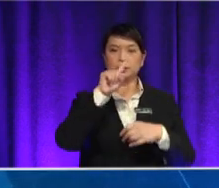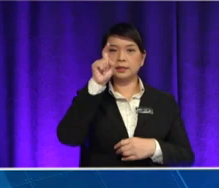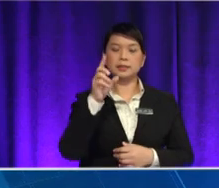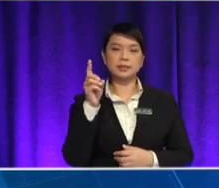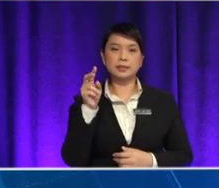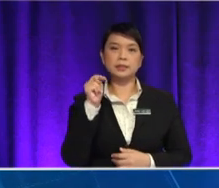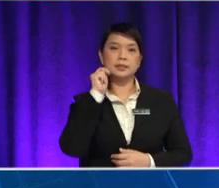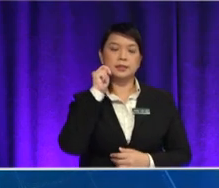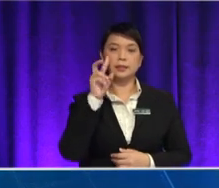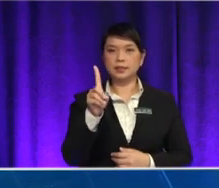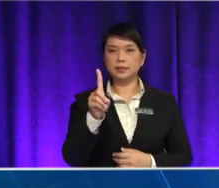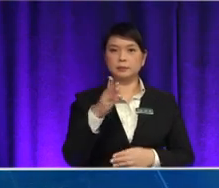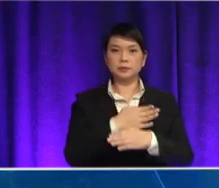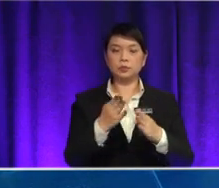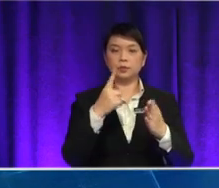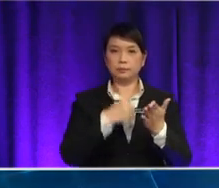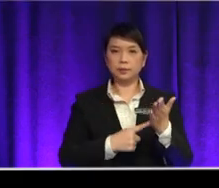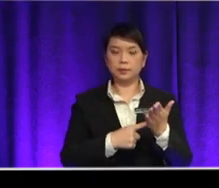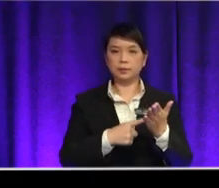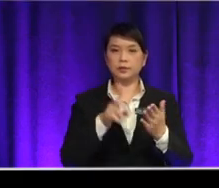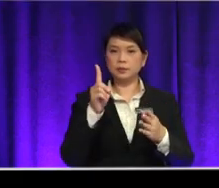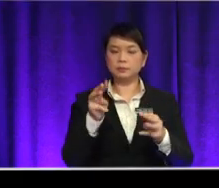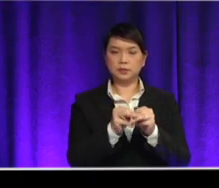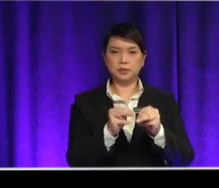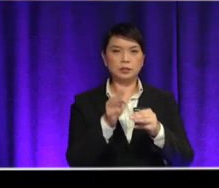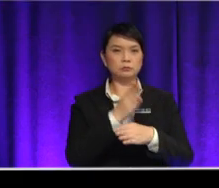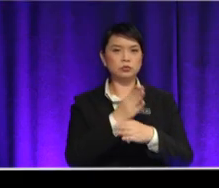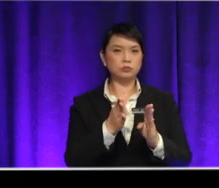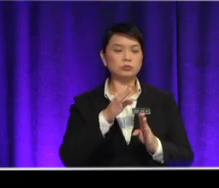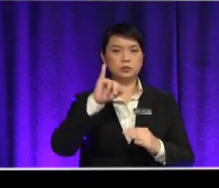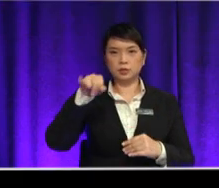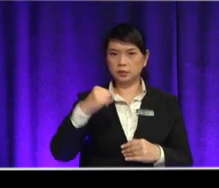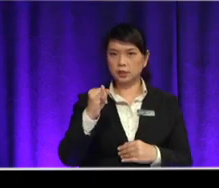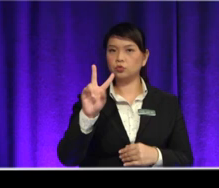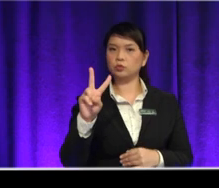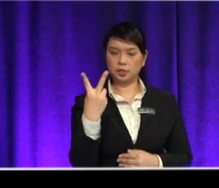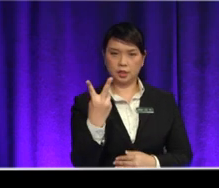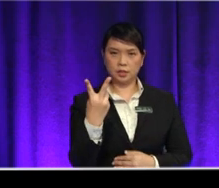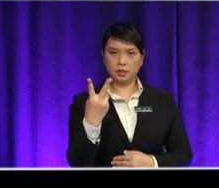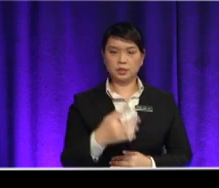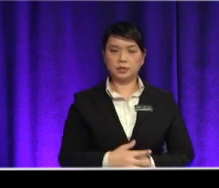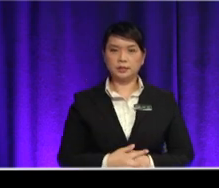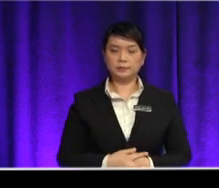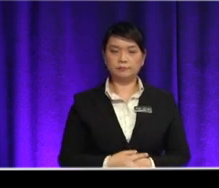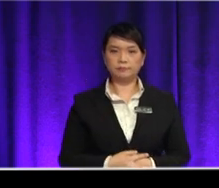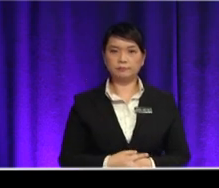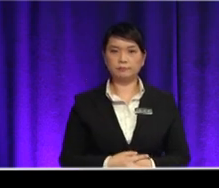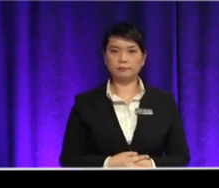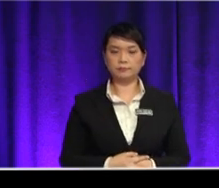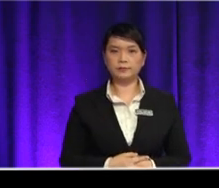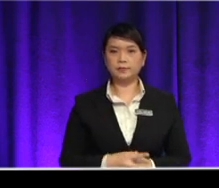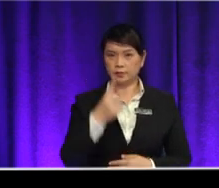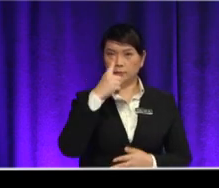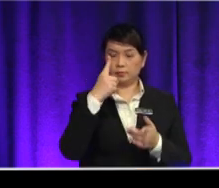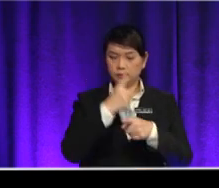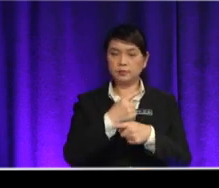bentuk apa Nisa? D tu macam bentuk J songsang sebab dia macam J terbalik macam tu. Kita tengok betul tak